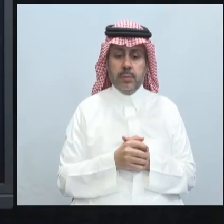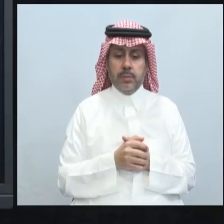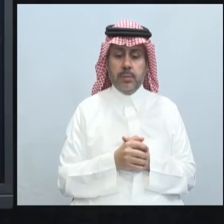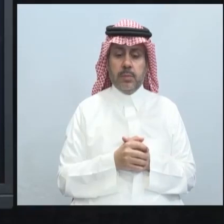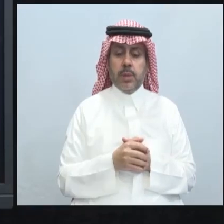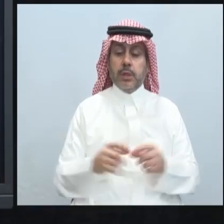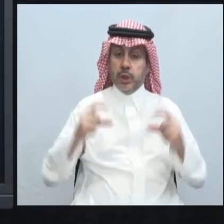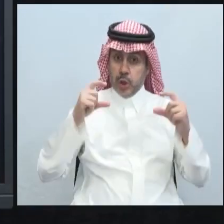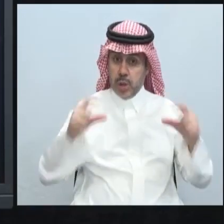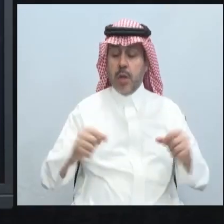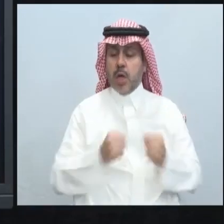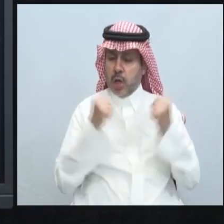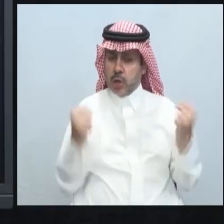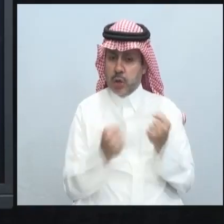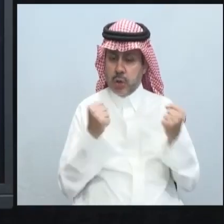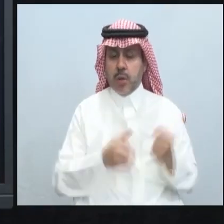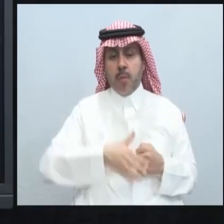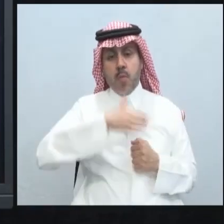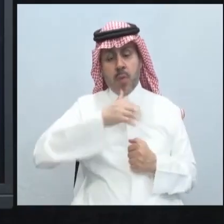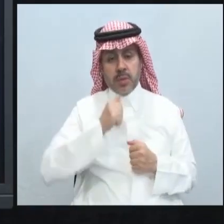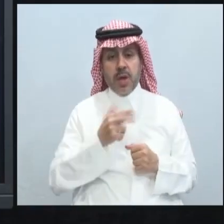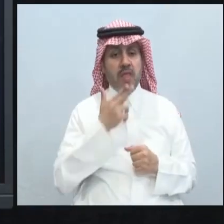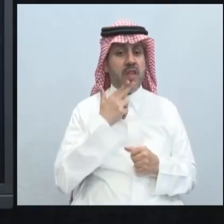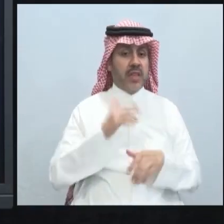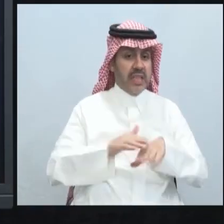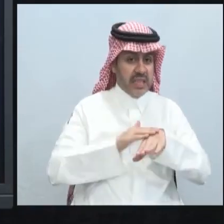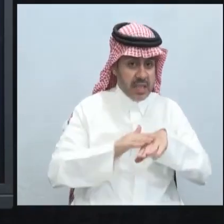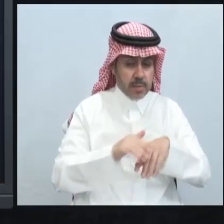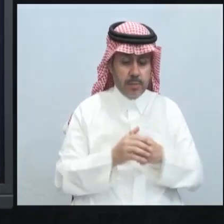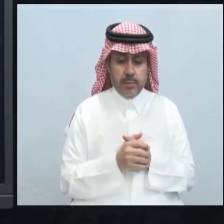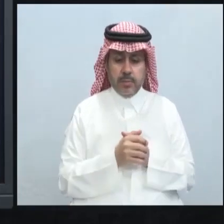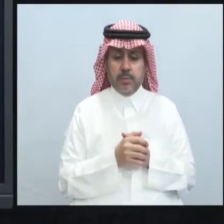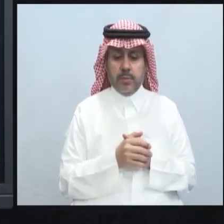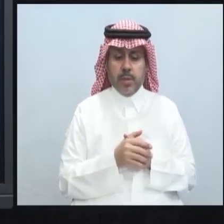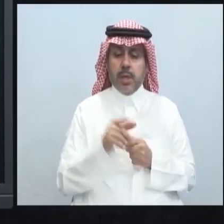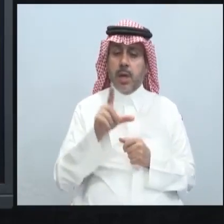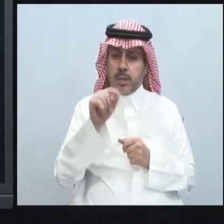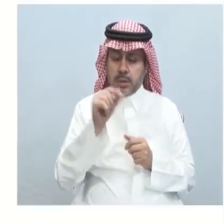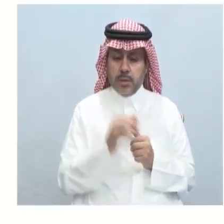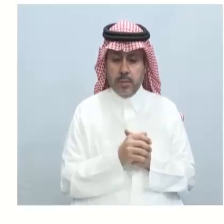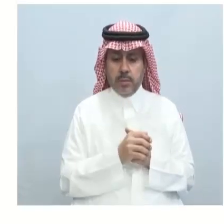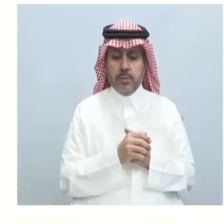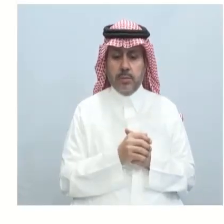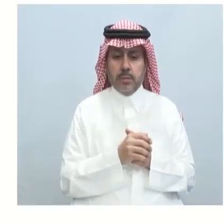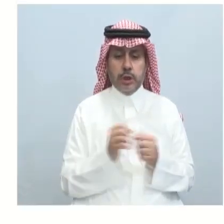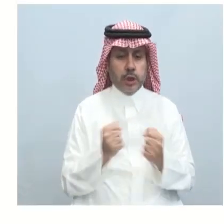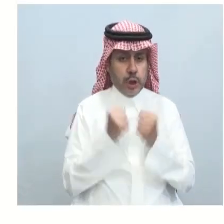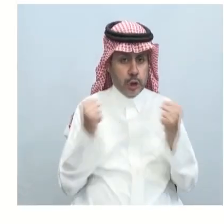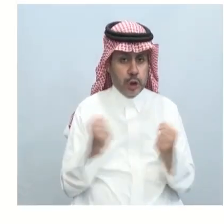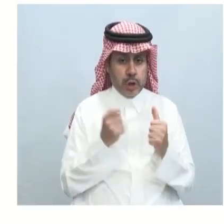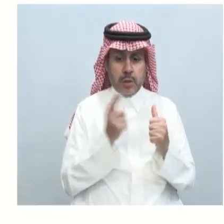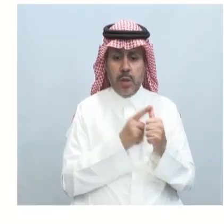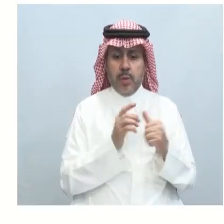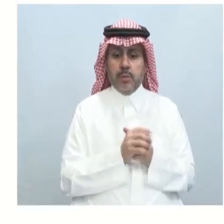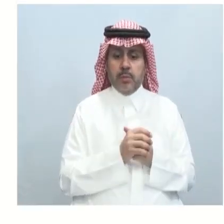مما يدل على حرص النبي صلى الله عليه وسلم بنظافه الجسم احسنتم يا ابنائي نات الان الى